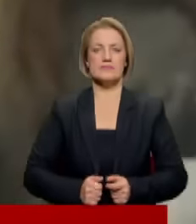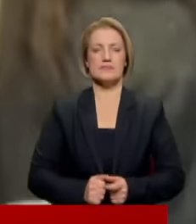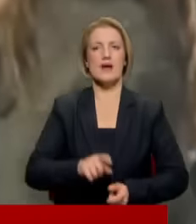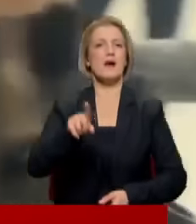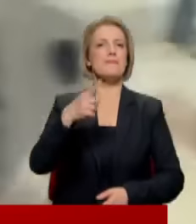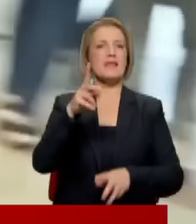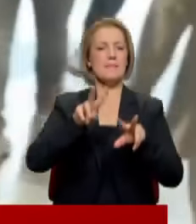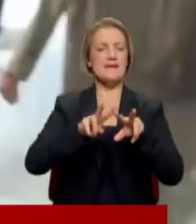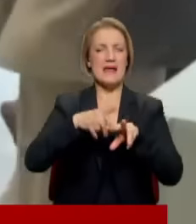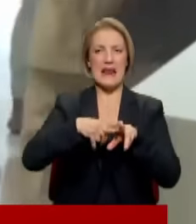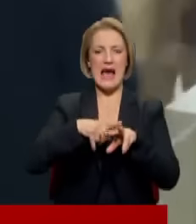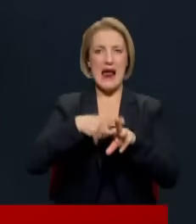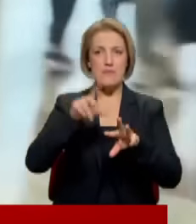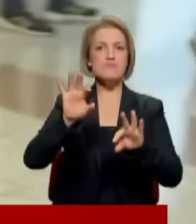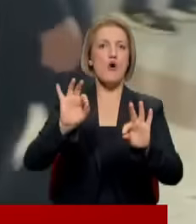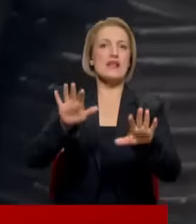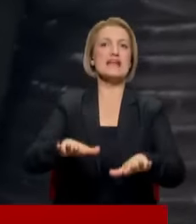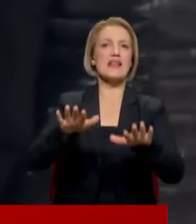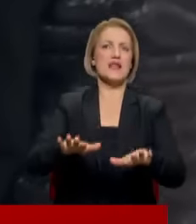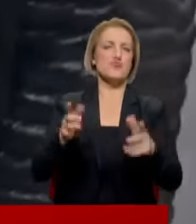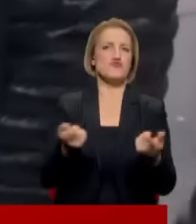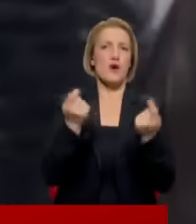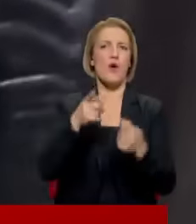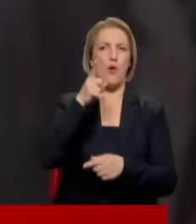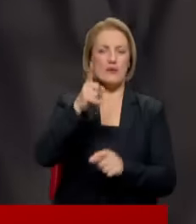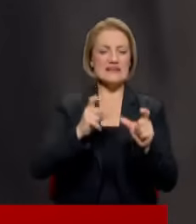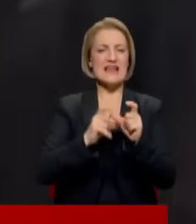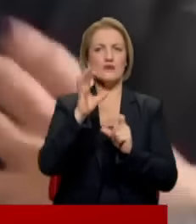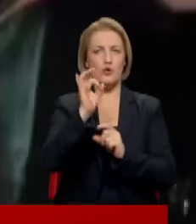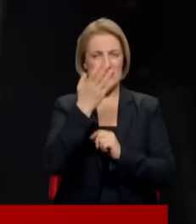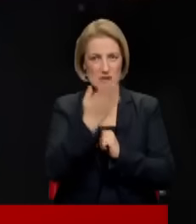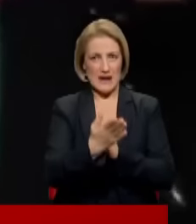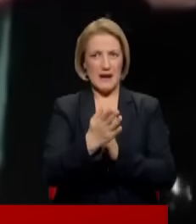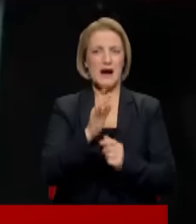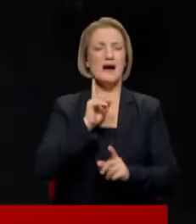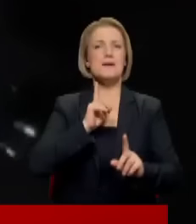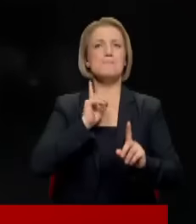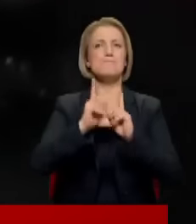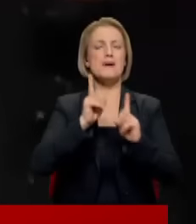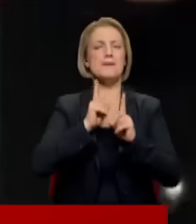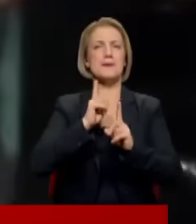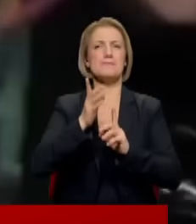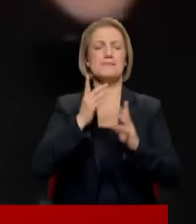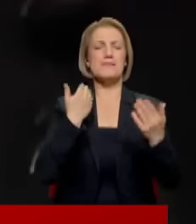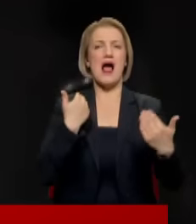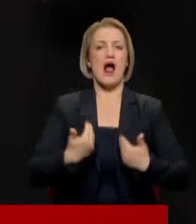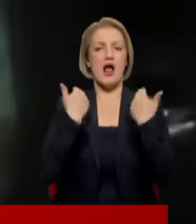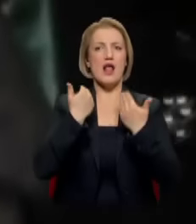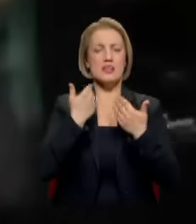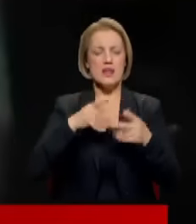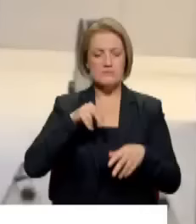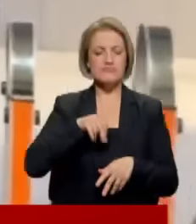Mehmet Ali Erbil'i kızı böyle sakinleştirmeye çalıştı O da Serdar Ortaç da adliye koridorunda polislerin koluna girerek